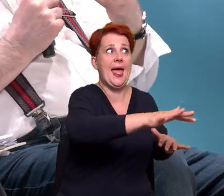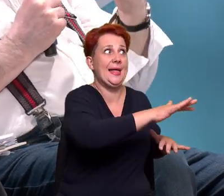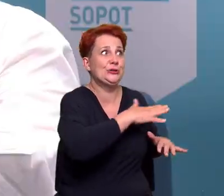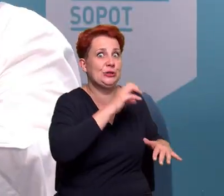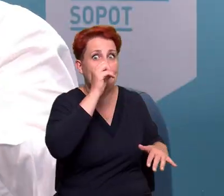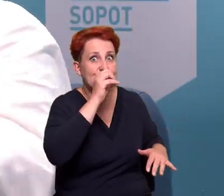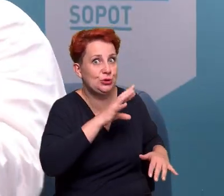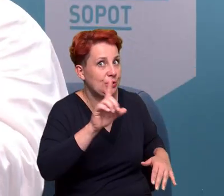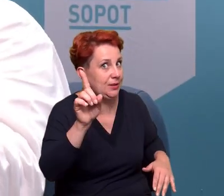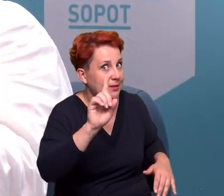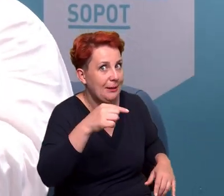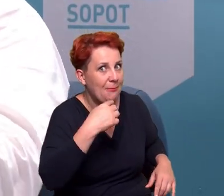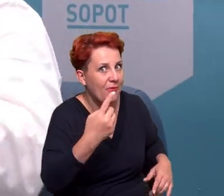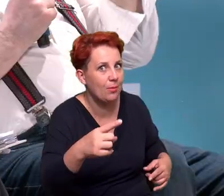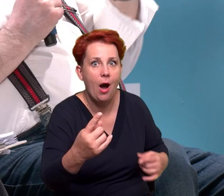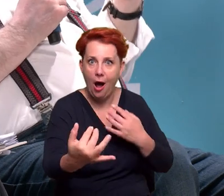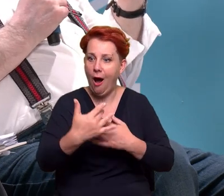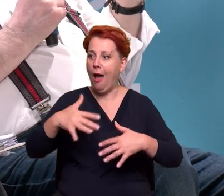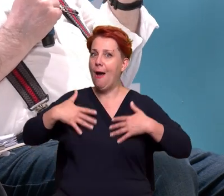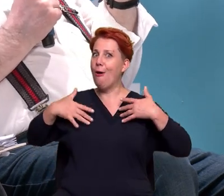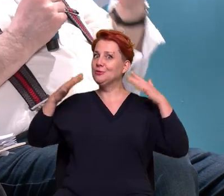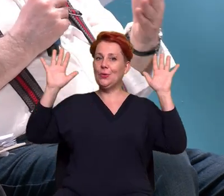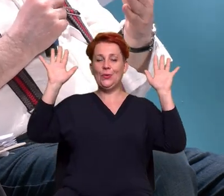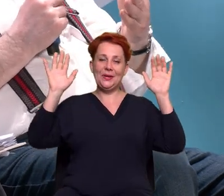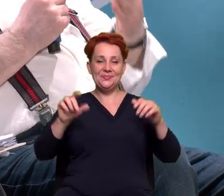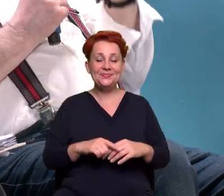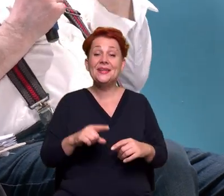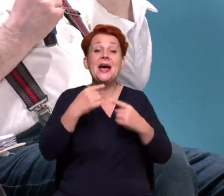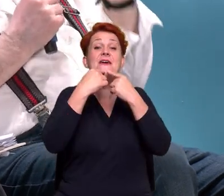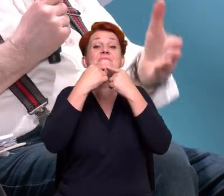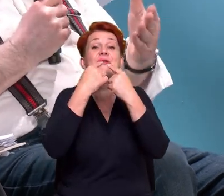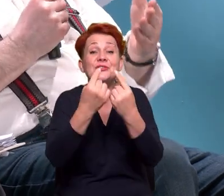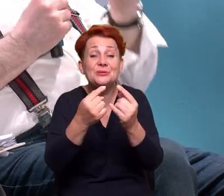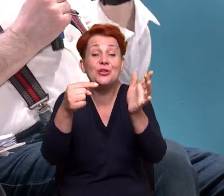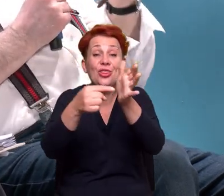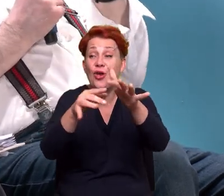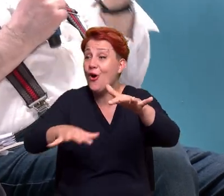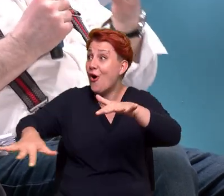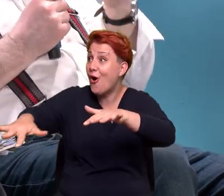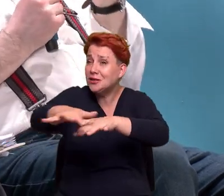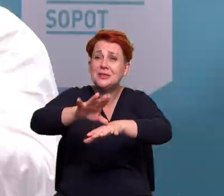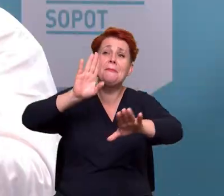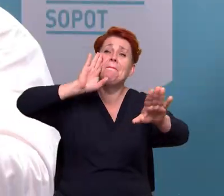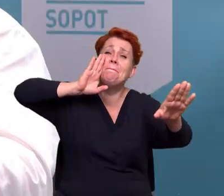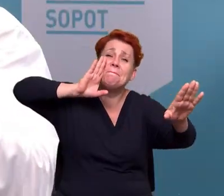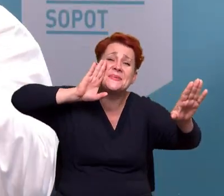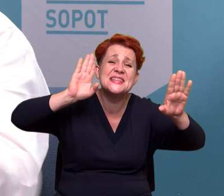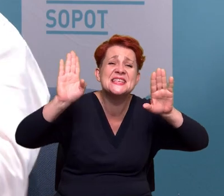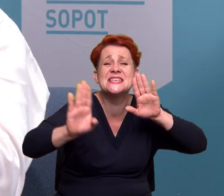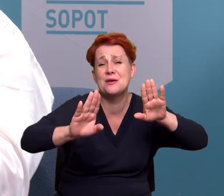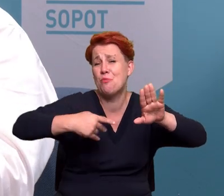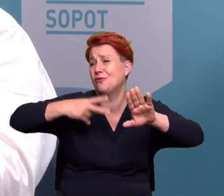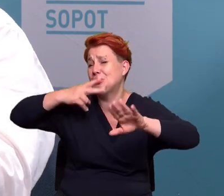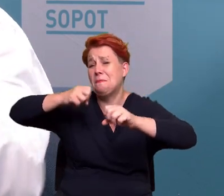brzydkie. Ja tego nie powiedziałem. Ale jakie emocje to wzbudziło? Ja tylko powiedziałem to, że ono jest takie same, ponieważ ja widziałem już takich wnętrz